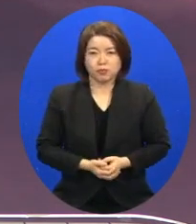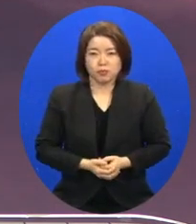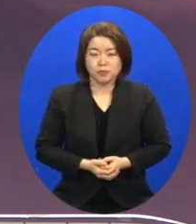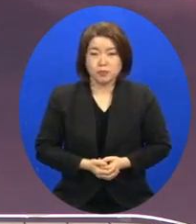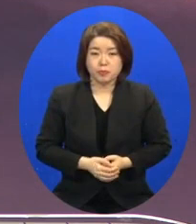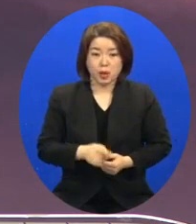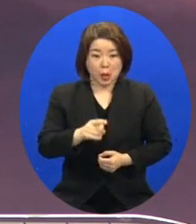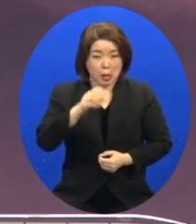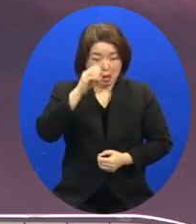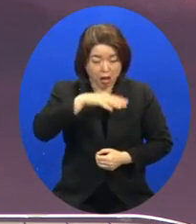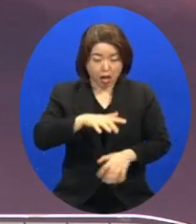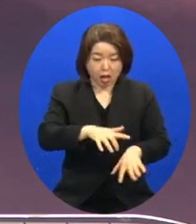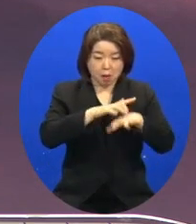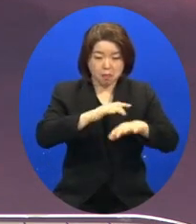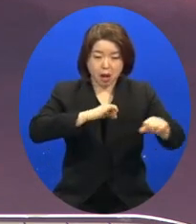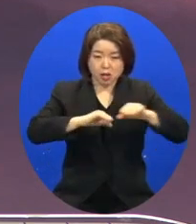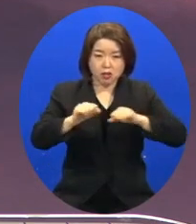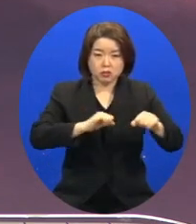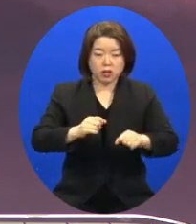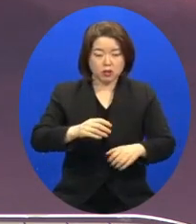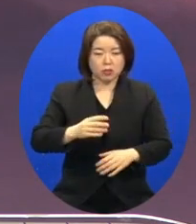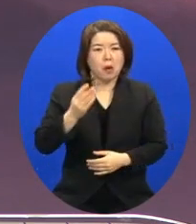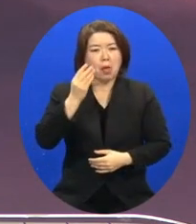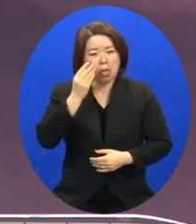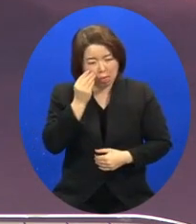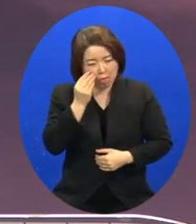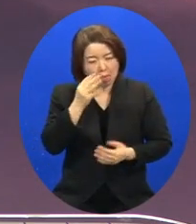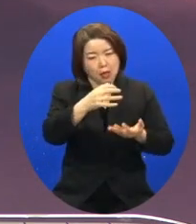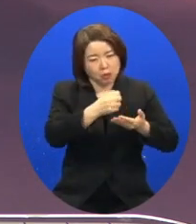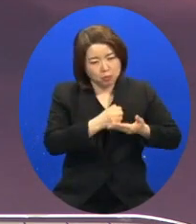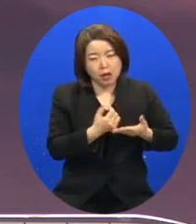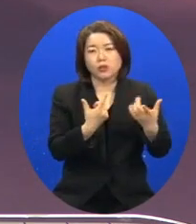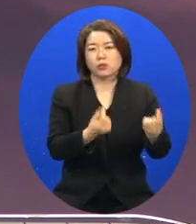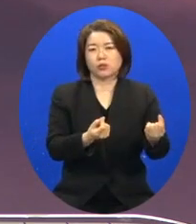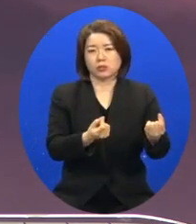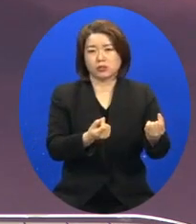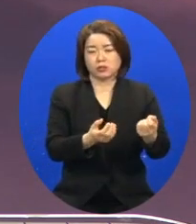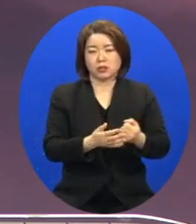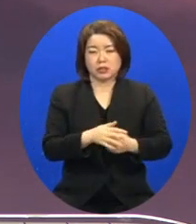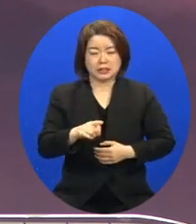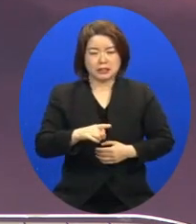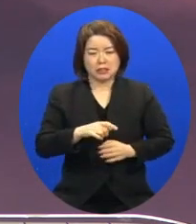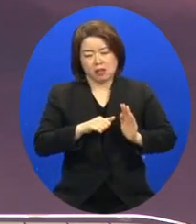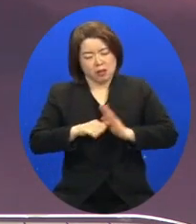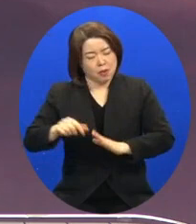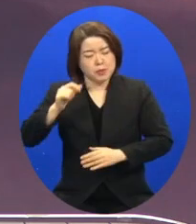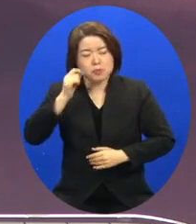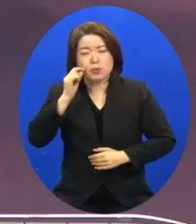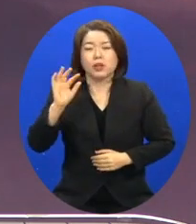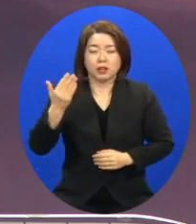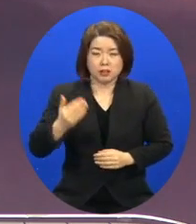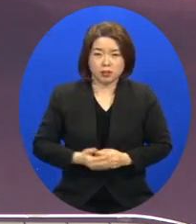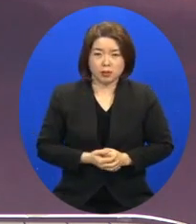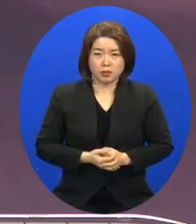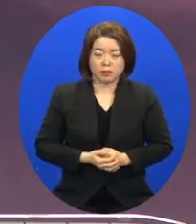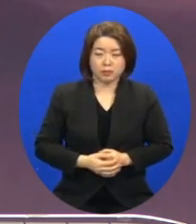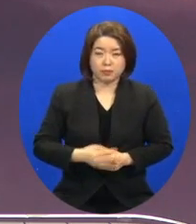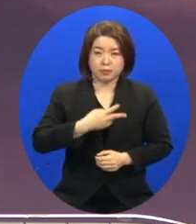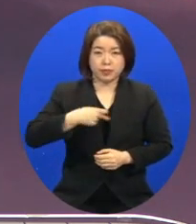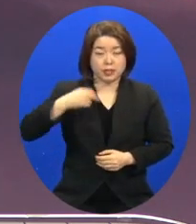역사를 그냥 용납하고 받아들이는 거니까. 이것이 견딜 수가 없어야 되는 거예요. 사도